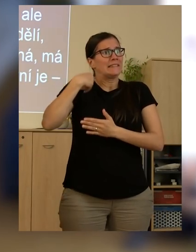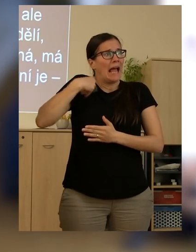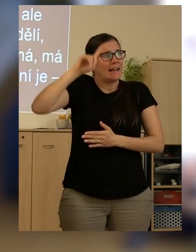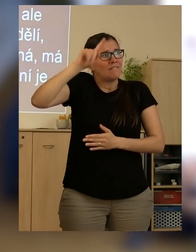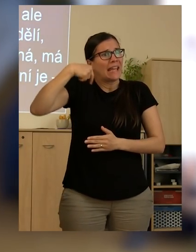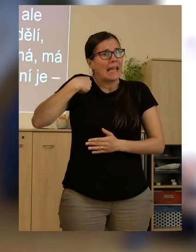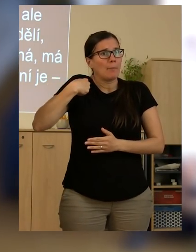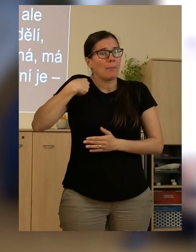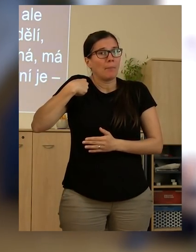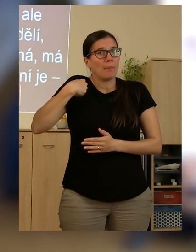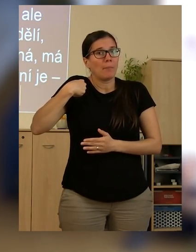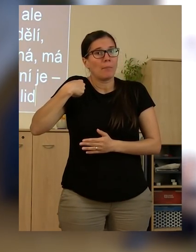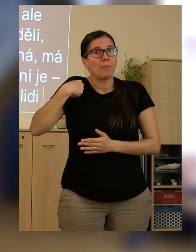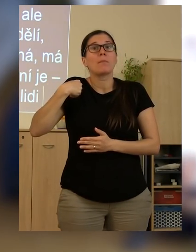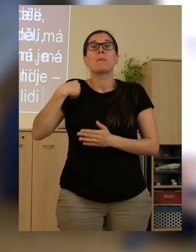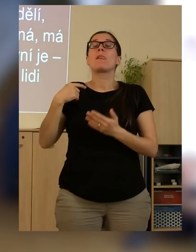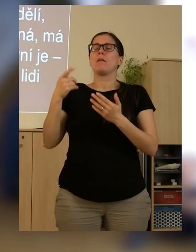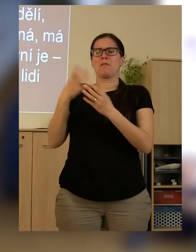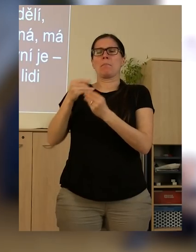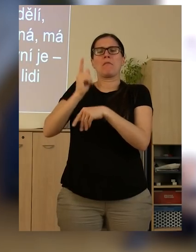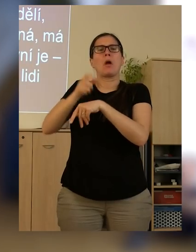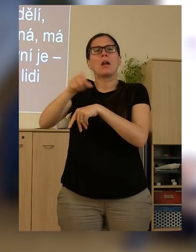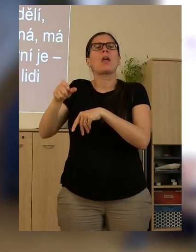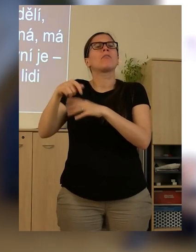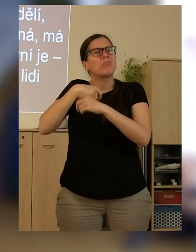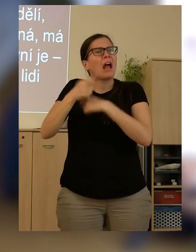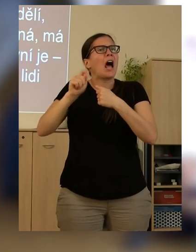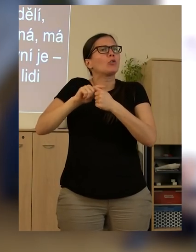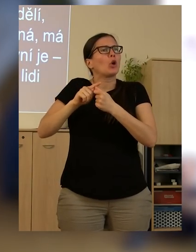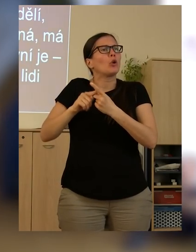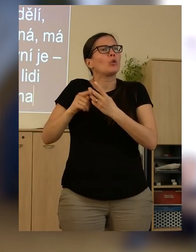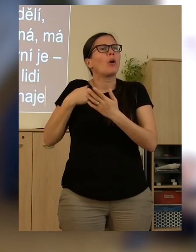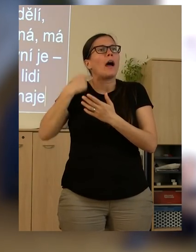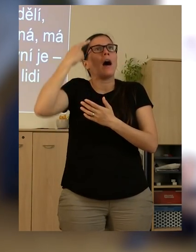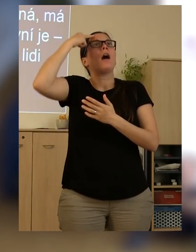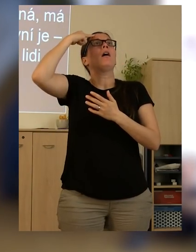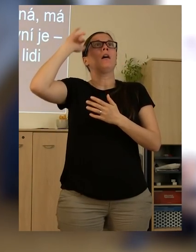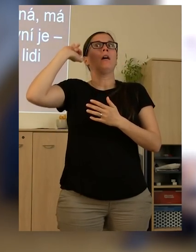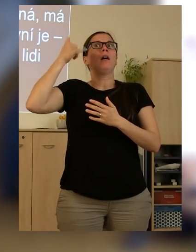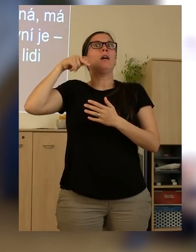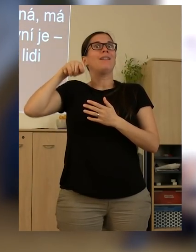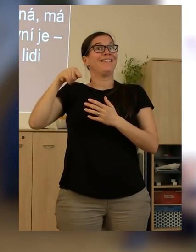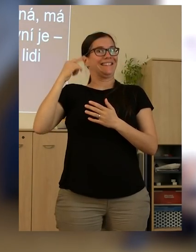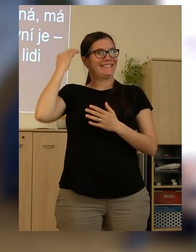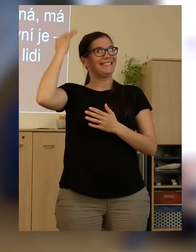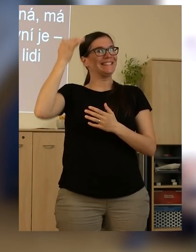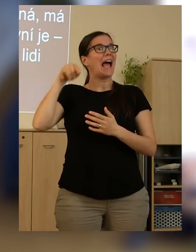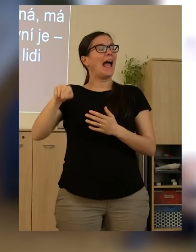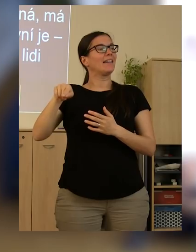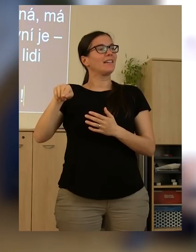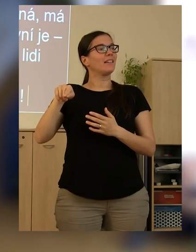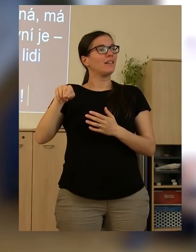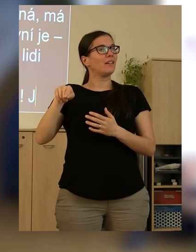lidi říkají, děje se mi to a to a to a to. A najednou si uvědomím, ole, já jsem ve snu.